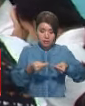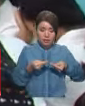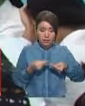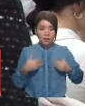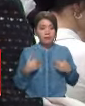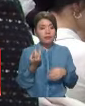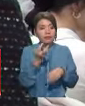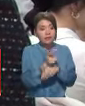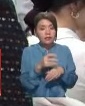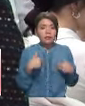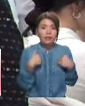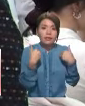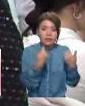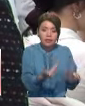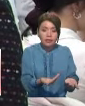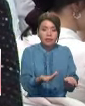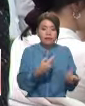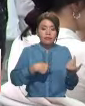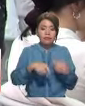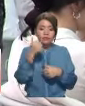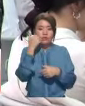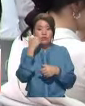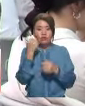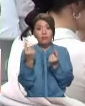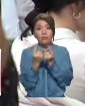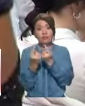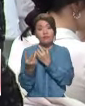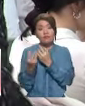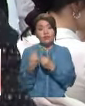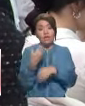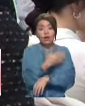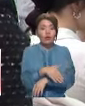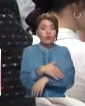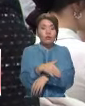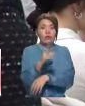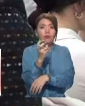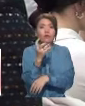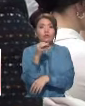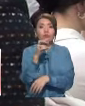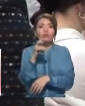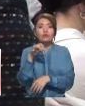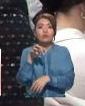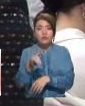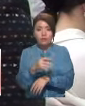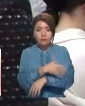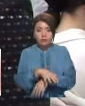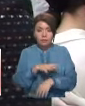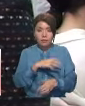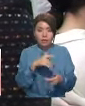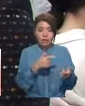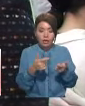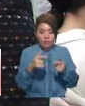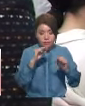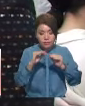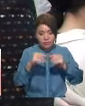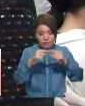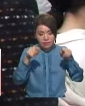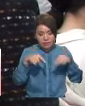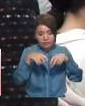поздравить. День пожилого человека, мы со своим классом вышли вот сюда на улицу, на Баужанному шоу. Мы приготовили открытки небольшие,